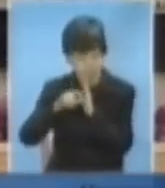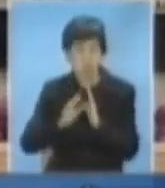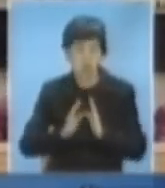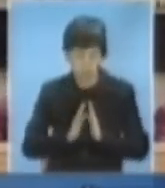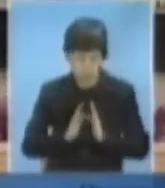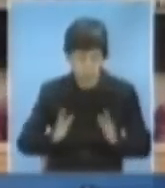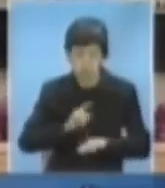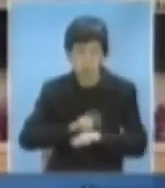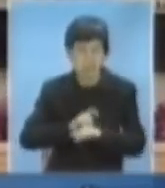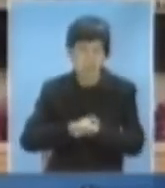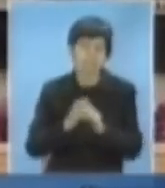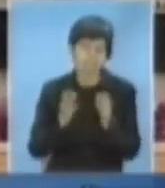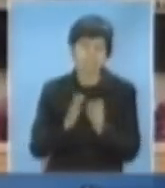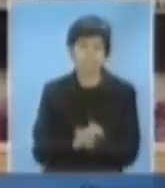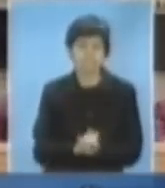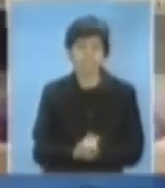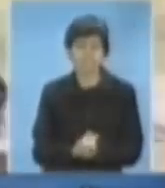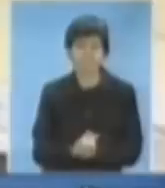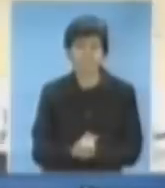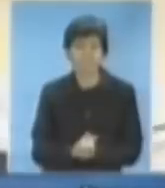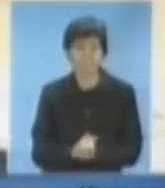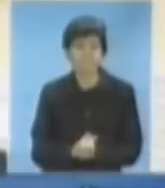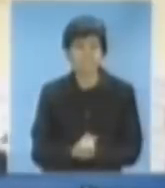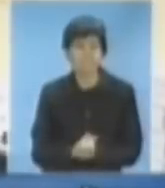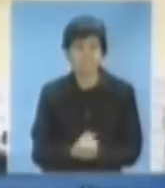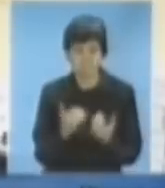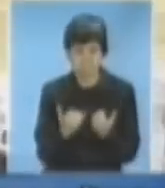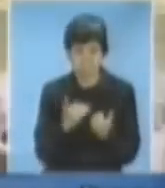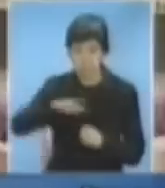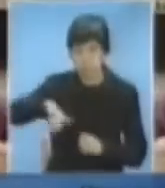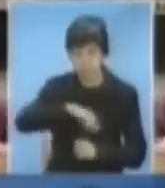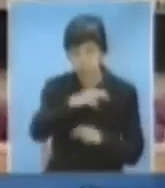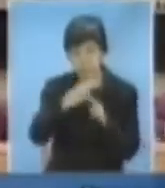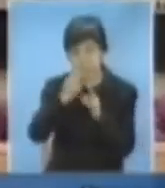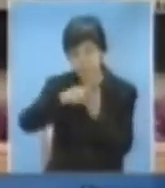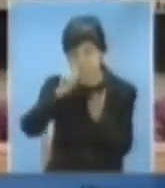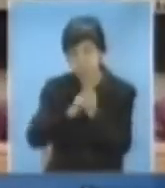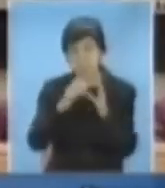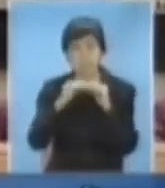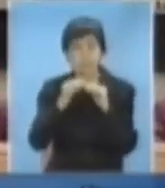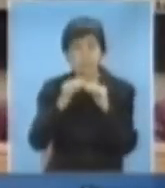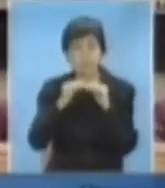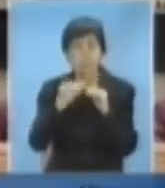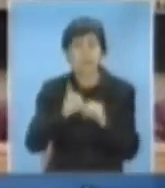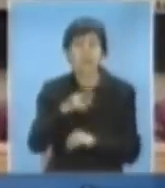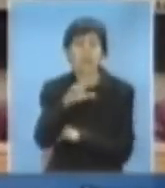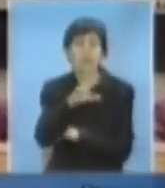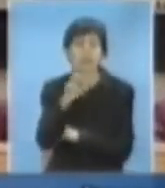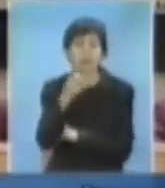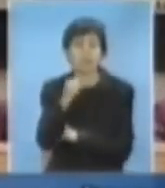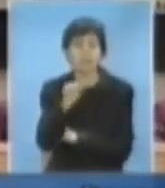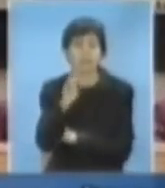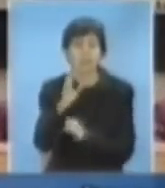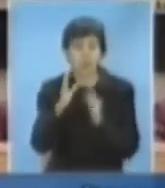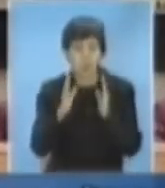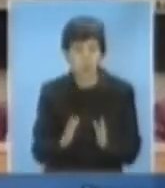ยเสนอให้คุณรังสีมาถอนคำพูดโดยประธานสมศักดิ์เกียรติสุรนนท์ออกคำสั่งให้ถอนคำพูดบางคำและห